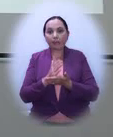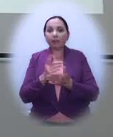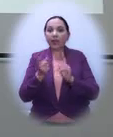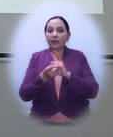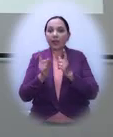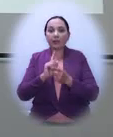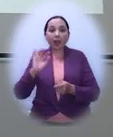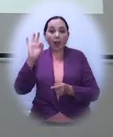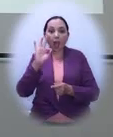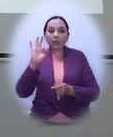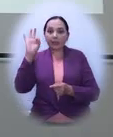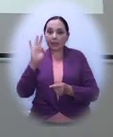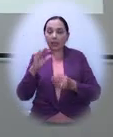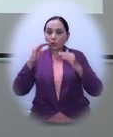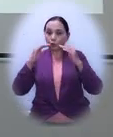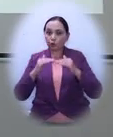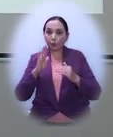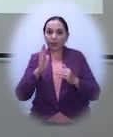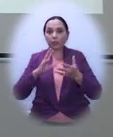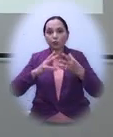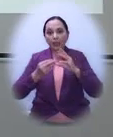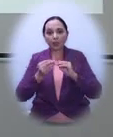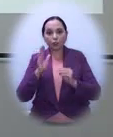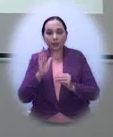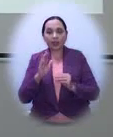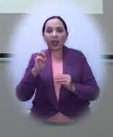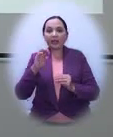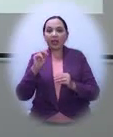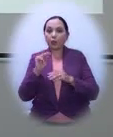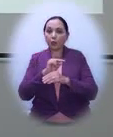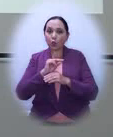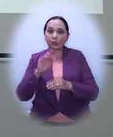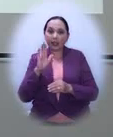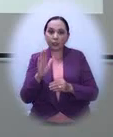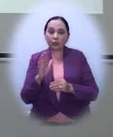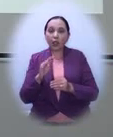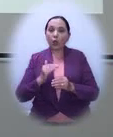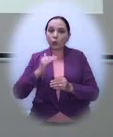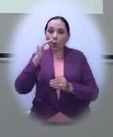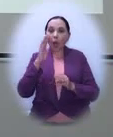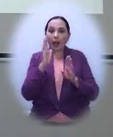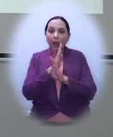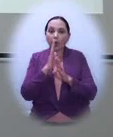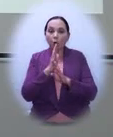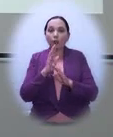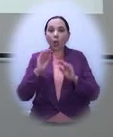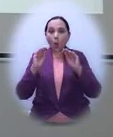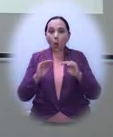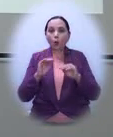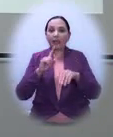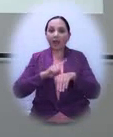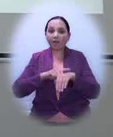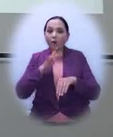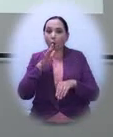Ya'ni haroratning keskin tushib ketishi natijasida termosozlagichning yuqori haroratga qo'yilgan